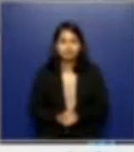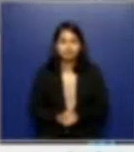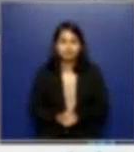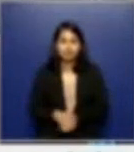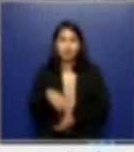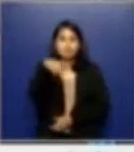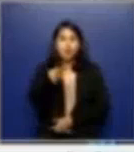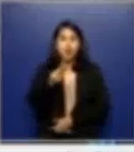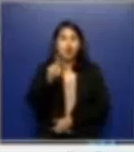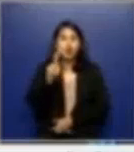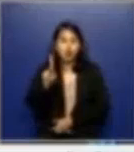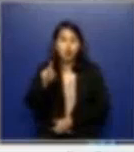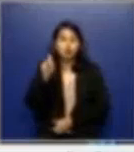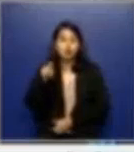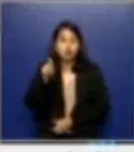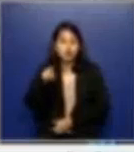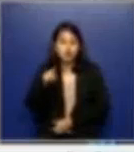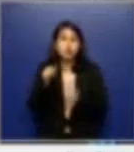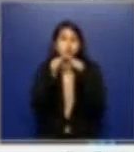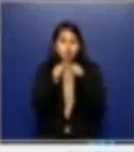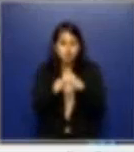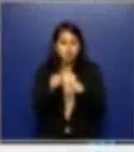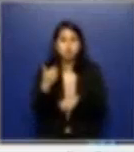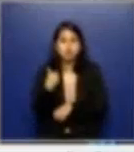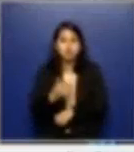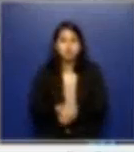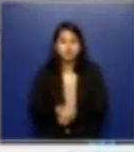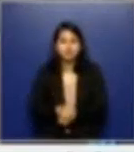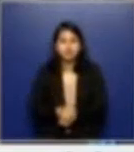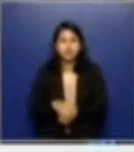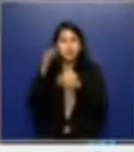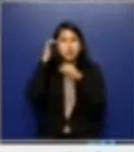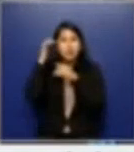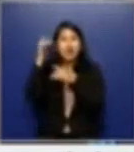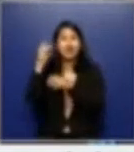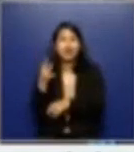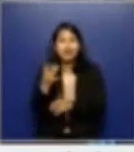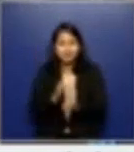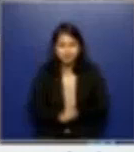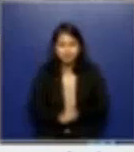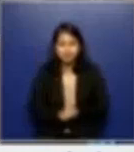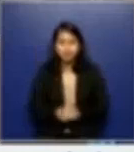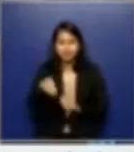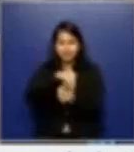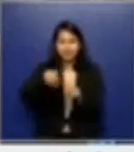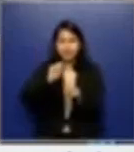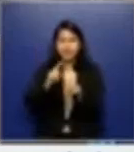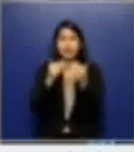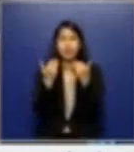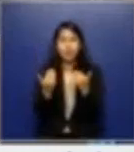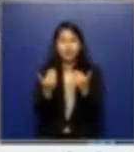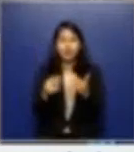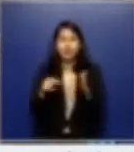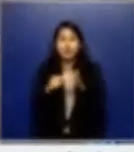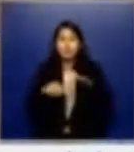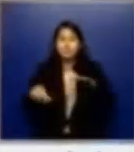พ.ร.ก.ฉุกเฉินยังคงอยู่ต่อไปแล้วหวังอะไรเพราะฉะนั้นนี่คือเศรษฐกิจวันนี้เป็นฐาน